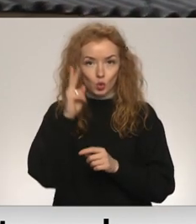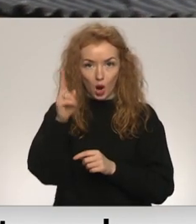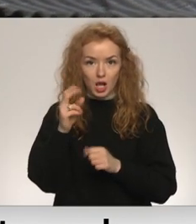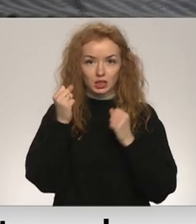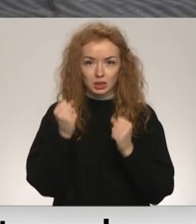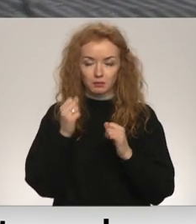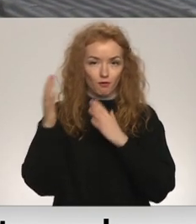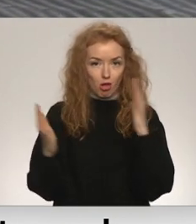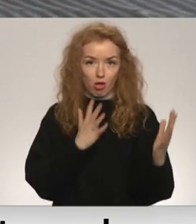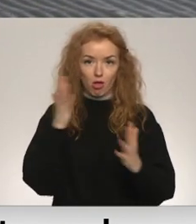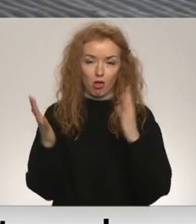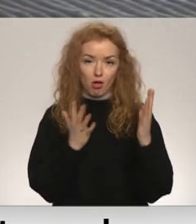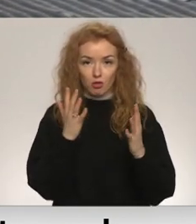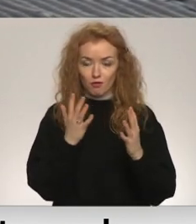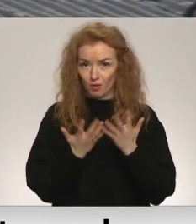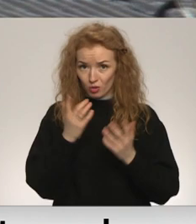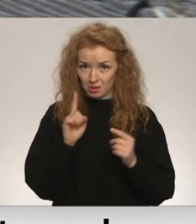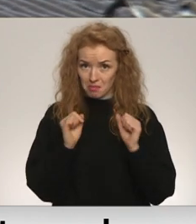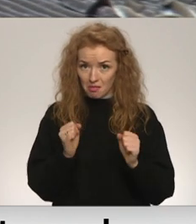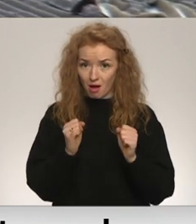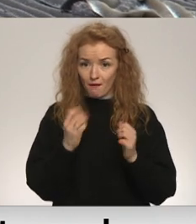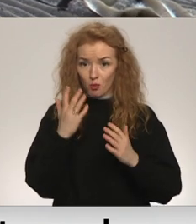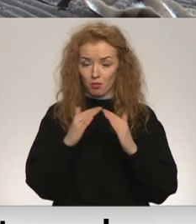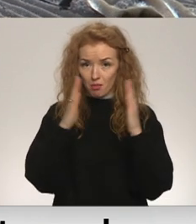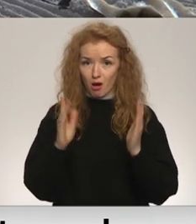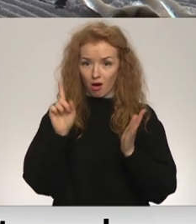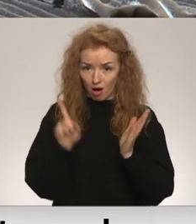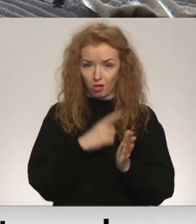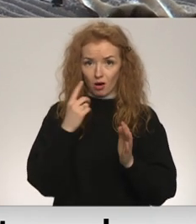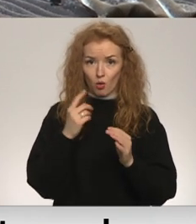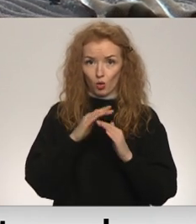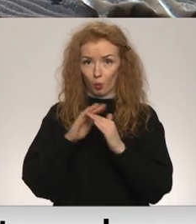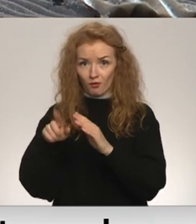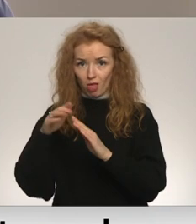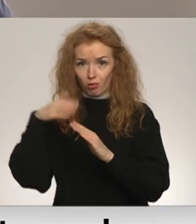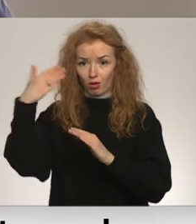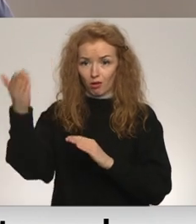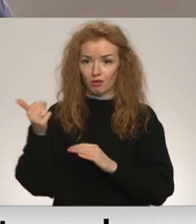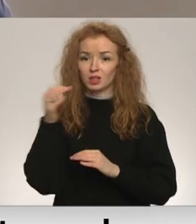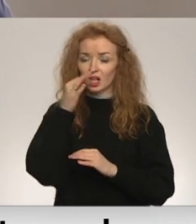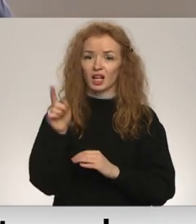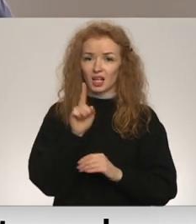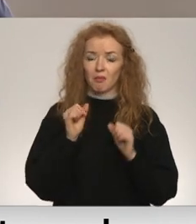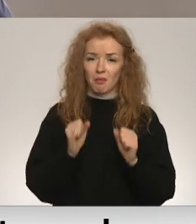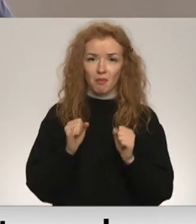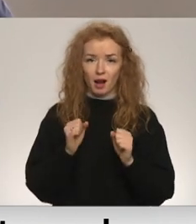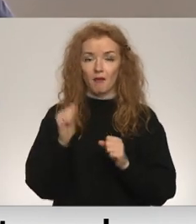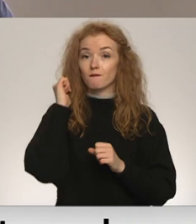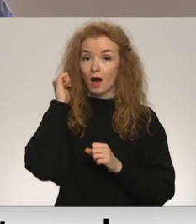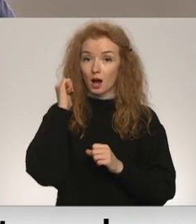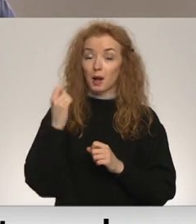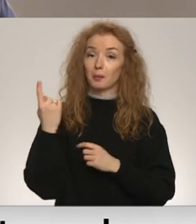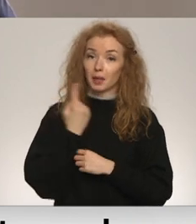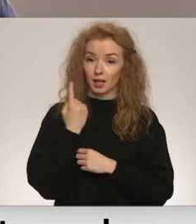30 metrus sekundē. Nav bail, ka tā jūsu puse arī neaiziet pa gaisu? Ir bail, jā. Jā, mums arī tā kā vakar brīdināja,